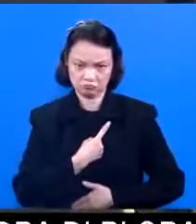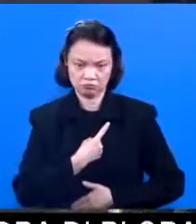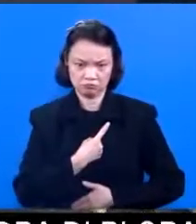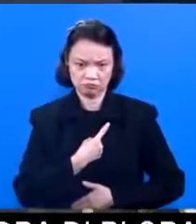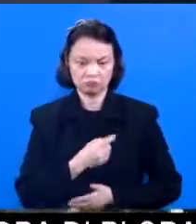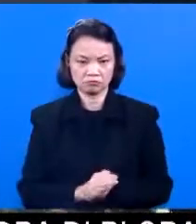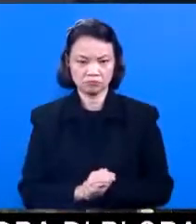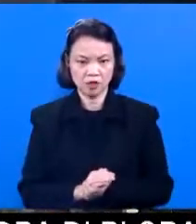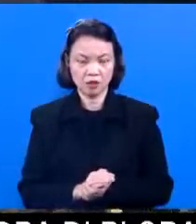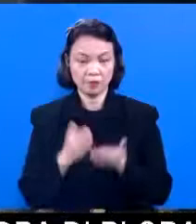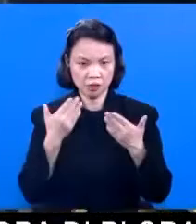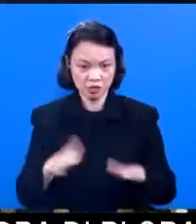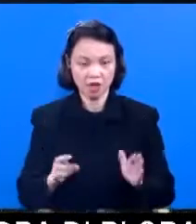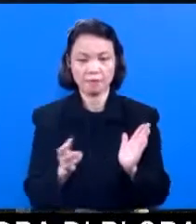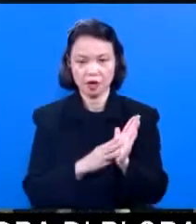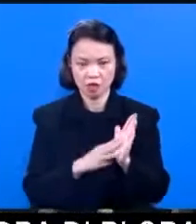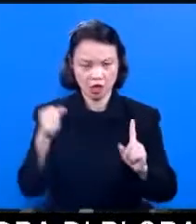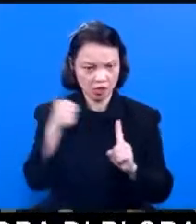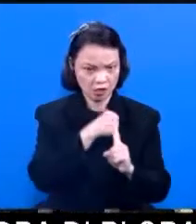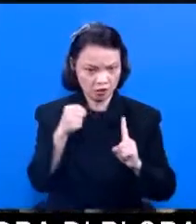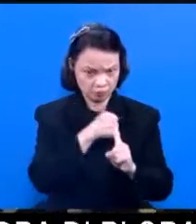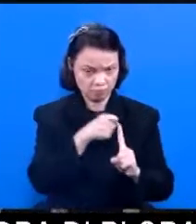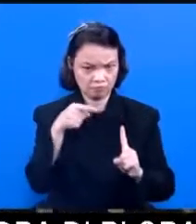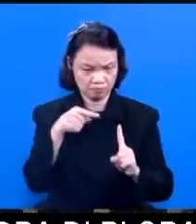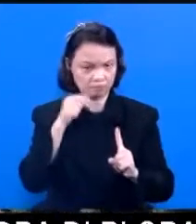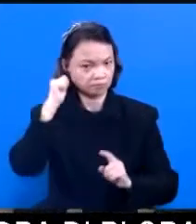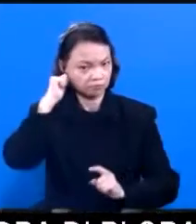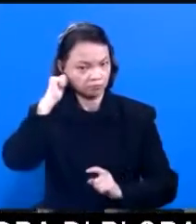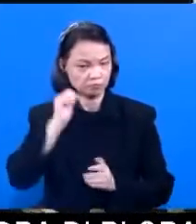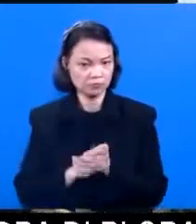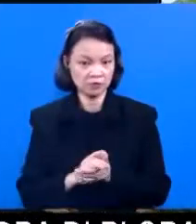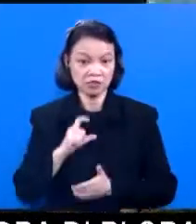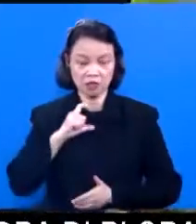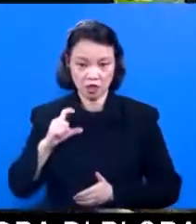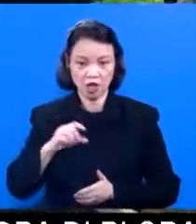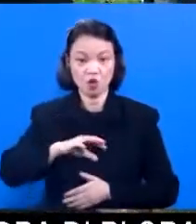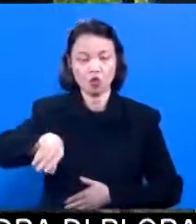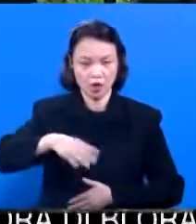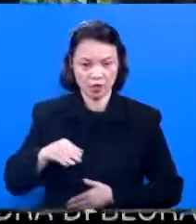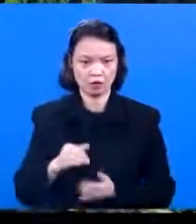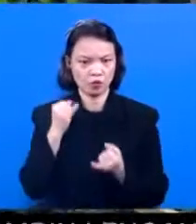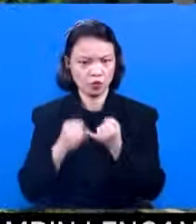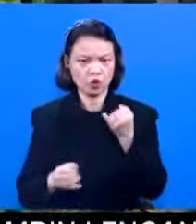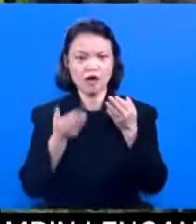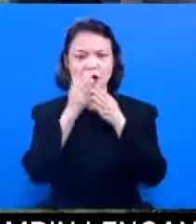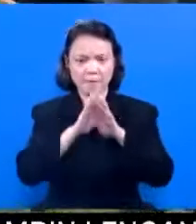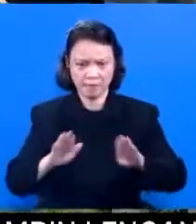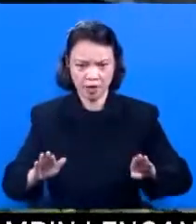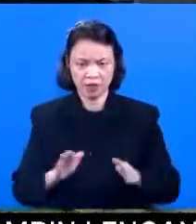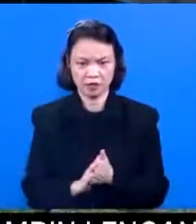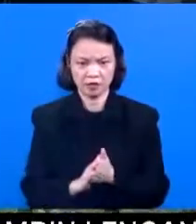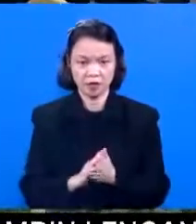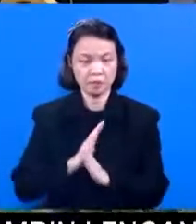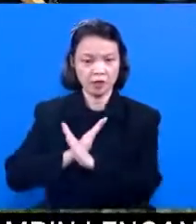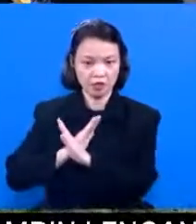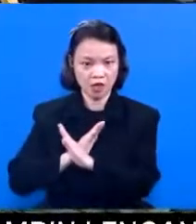seringkali penyelesaian kasus KDRT dilakukan dengan cara kekeluargaan yang berujung damai guna menghindari proses